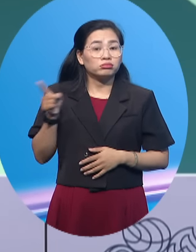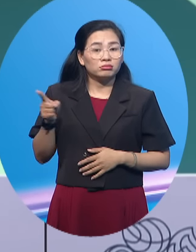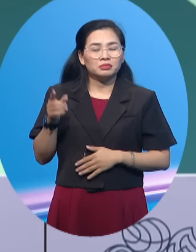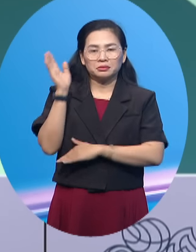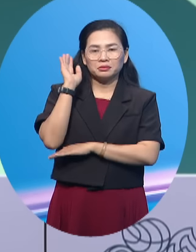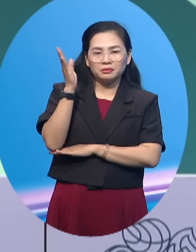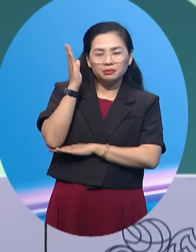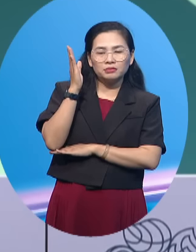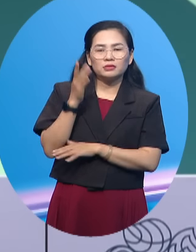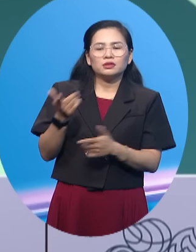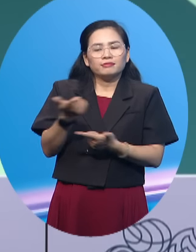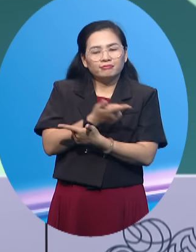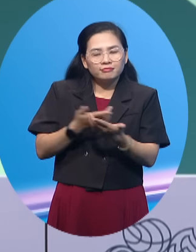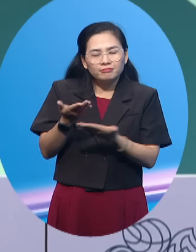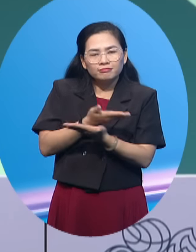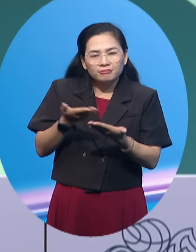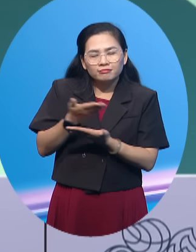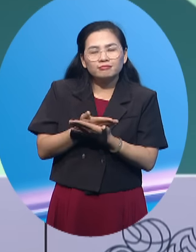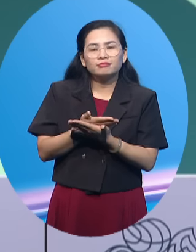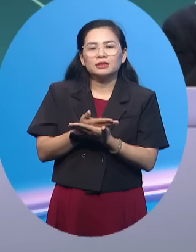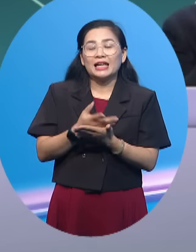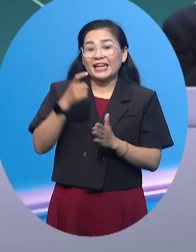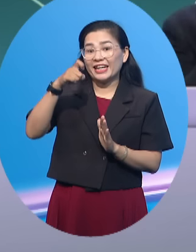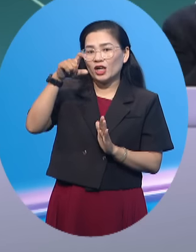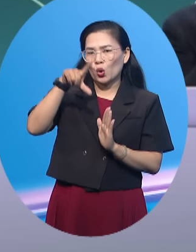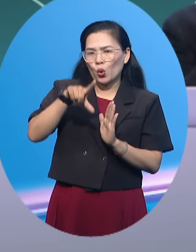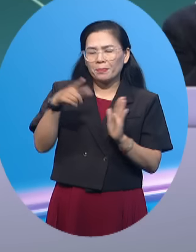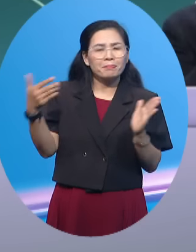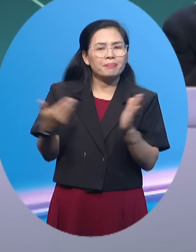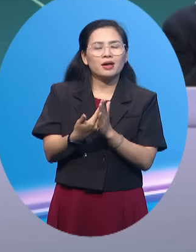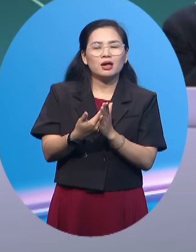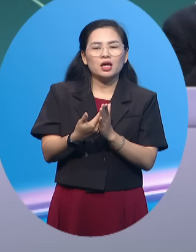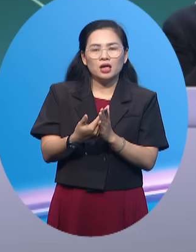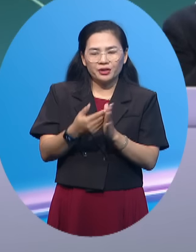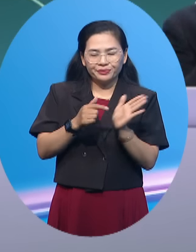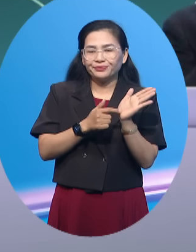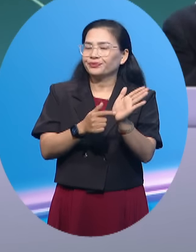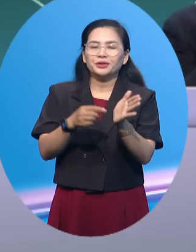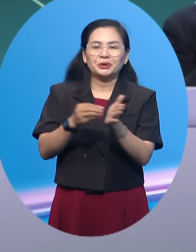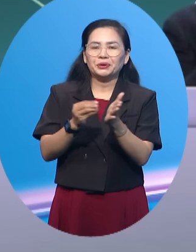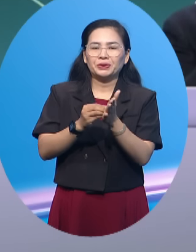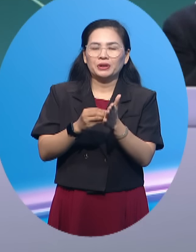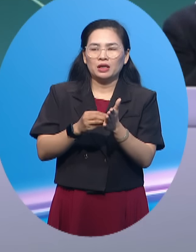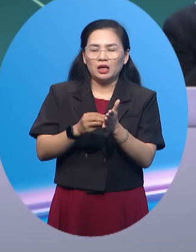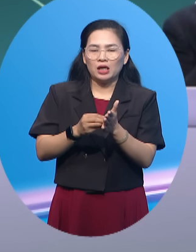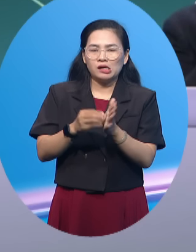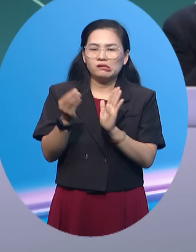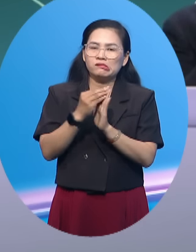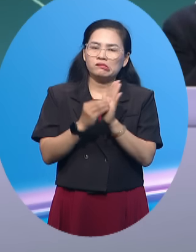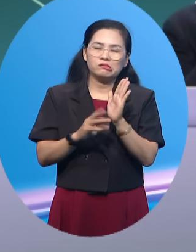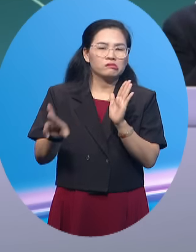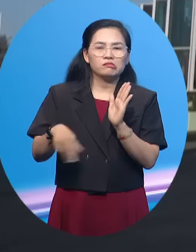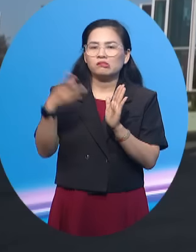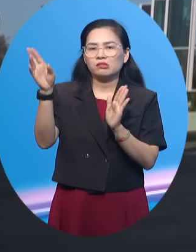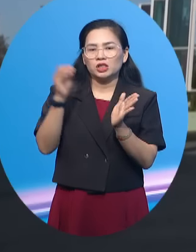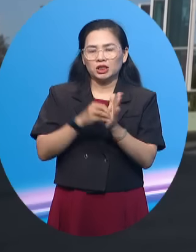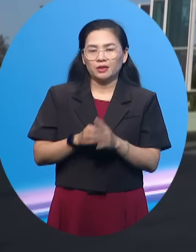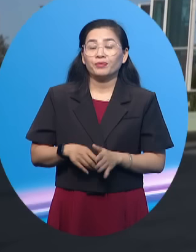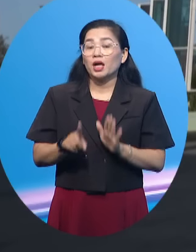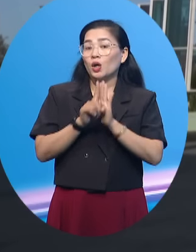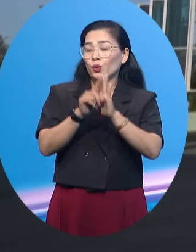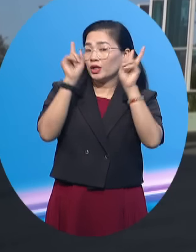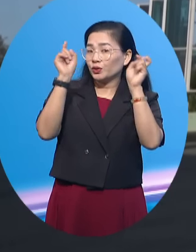thảo thỏa thuận về mục tiêu định lượng chung mới về tài chính khí hậu vẫn chưa đưa ra được các tín hiệu cần thiết. Chủ đề ưu tiên